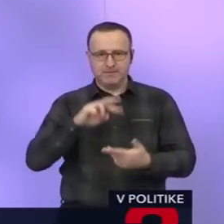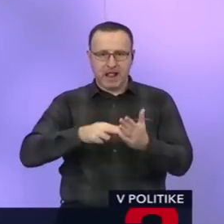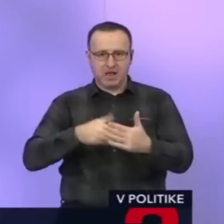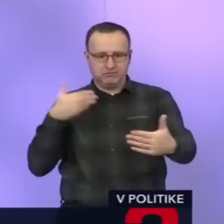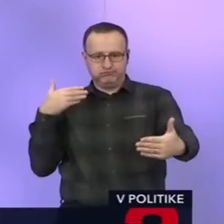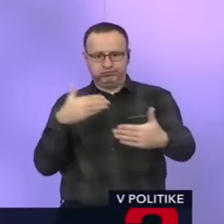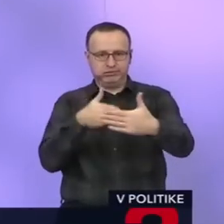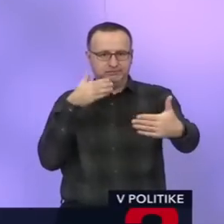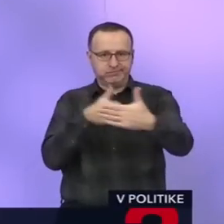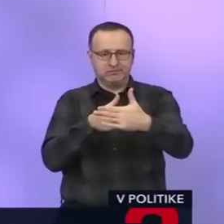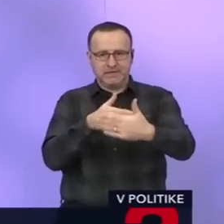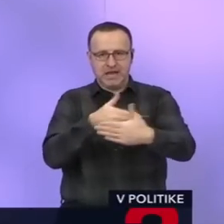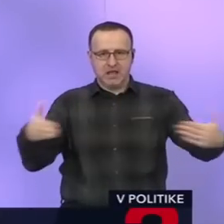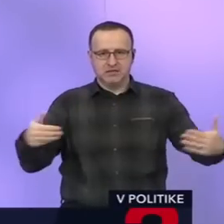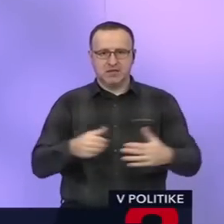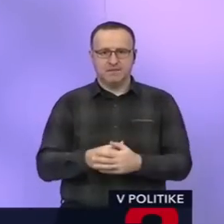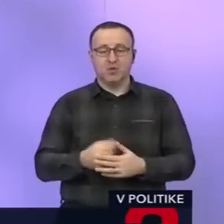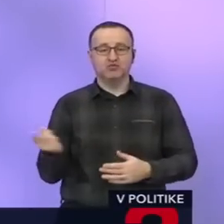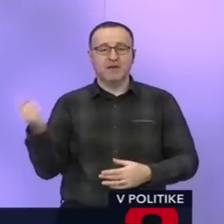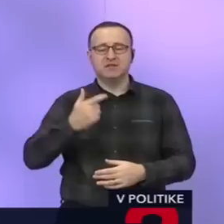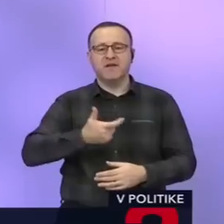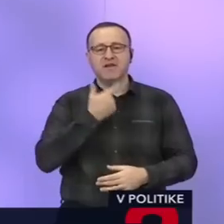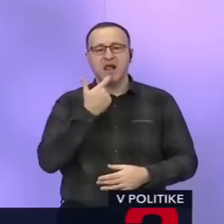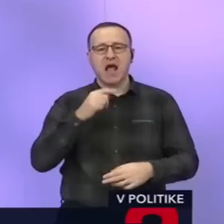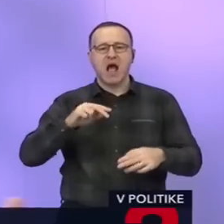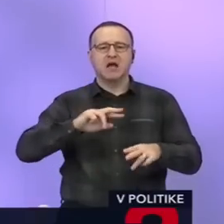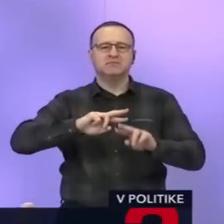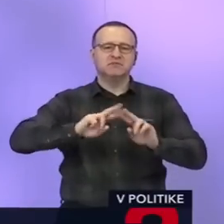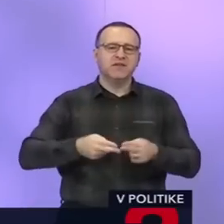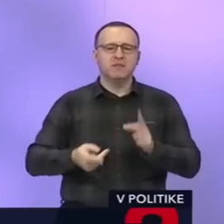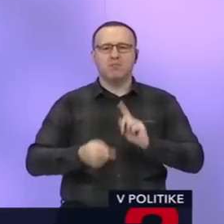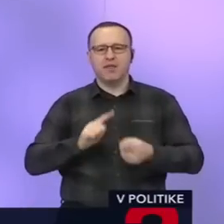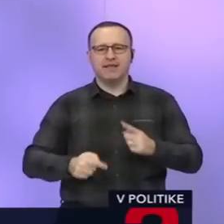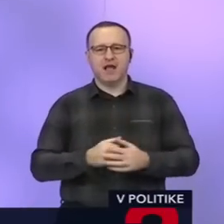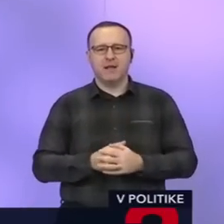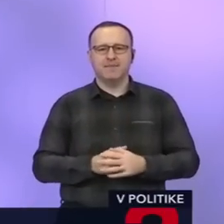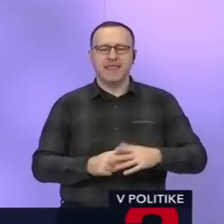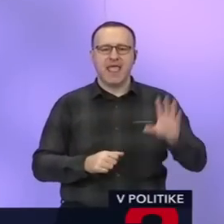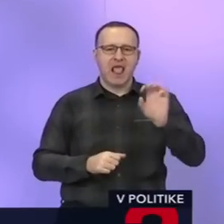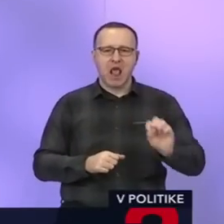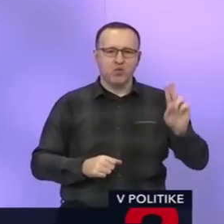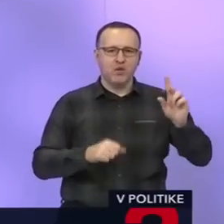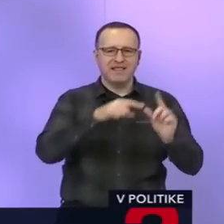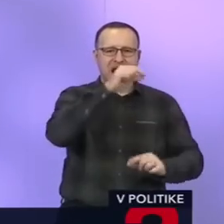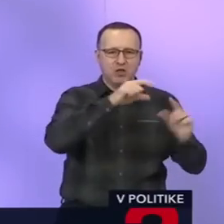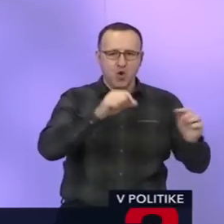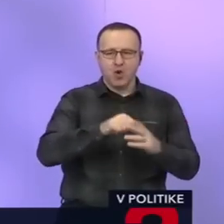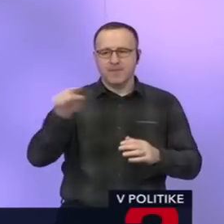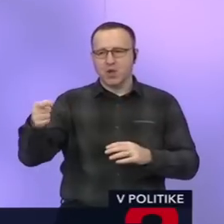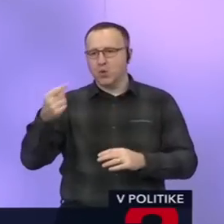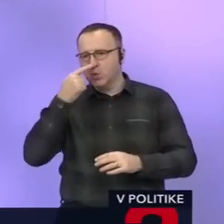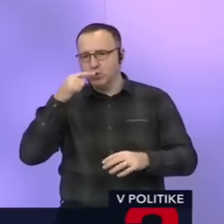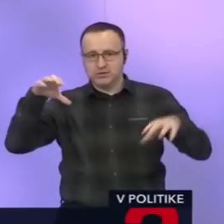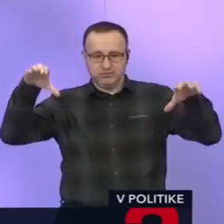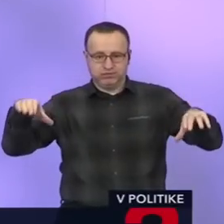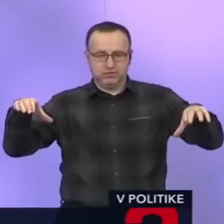potom prichádza tá veľká geopolitika, kde EÚ, NATO na jednej strane a Rusko sa budú baviť o budúcnosti Európy.